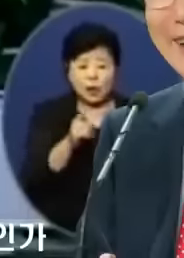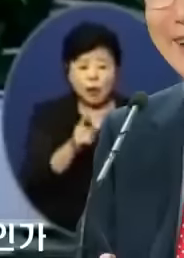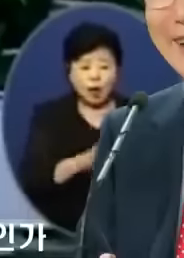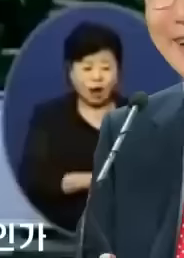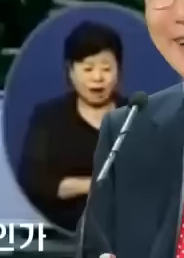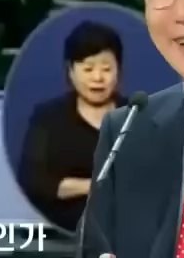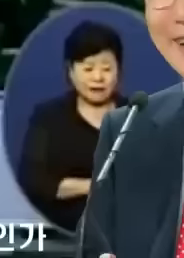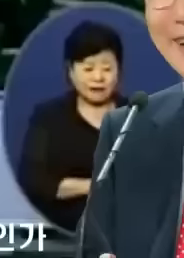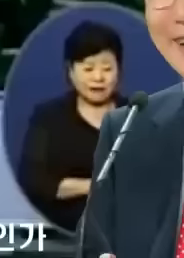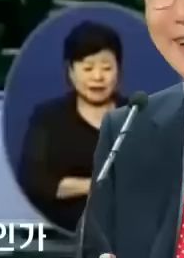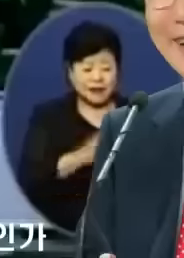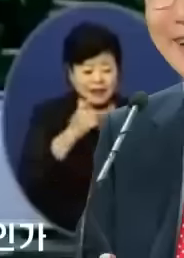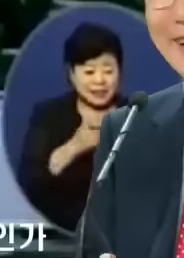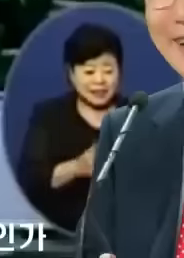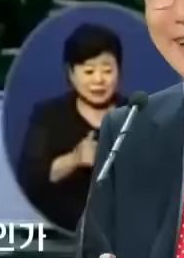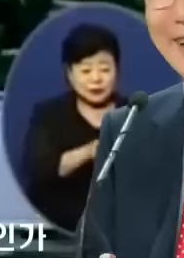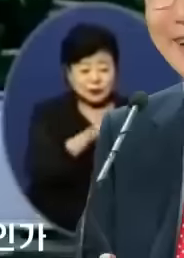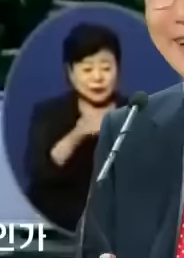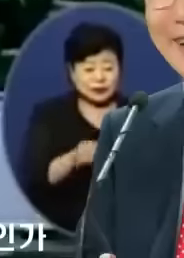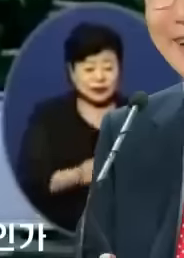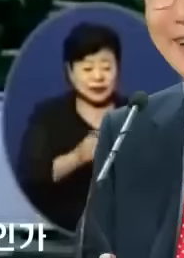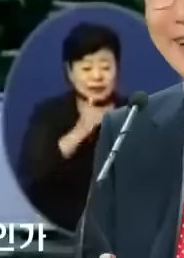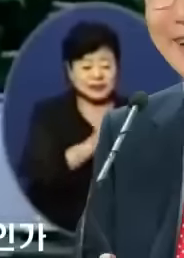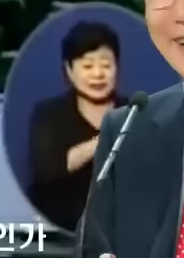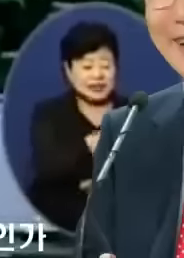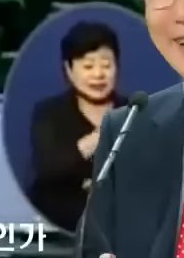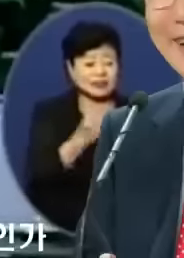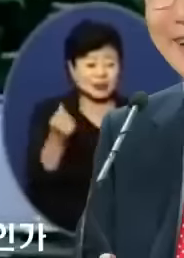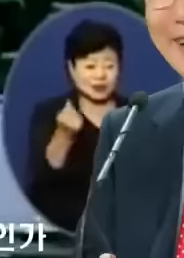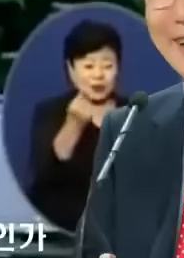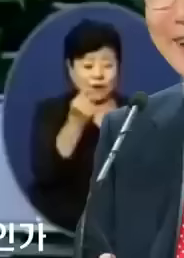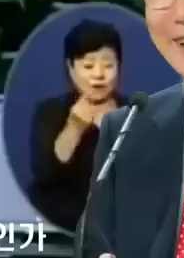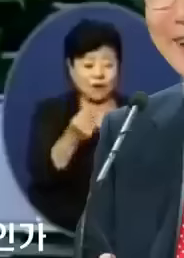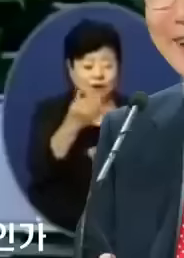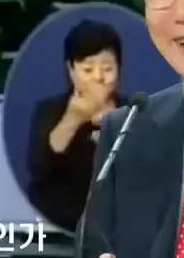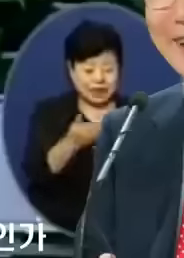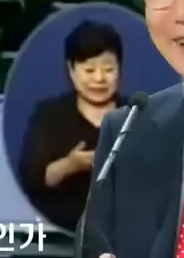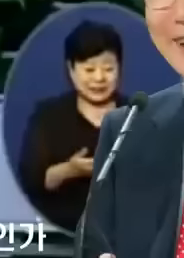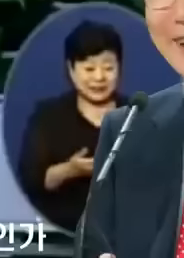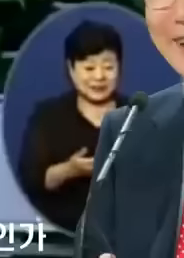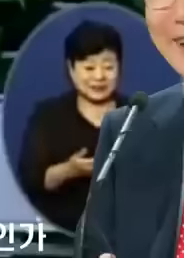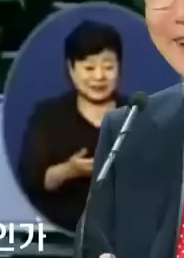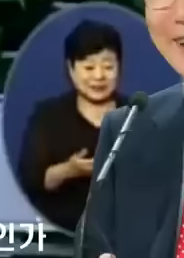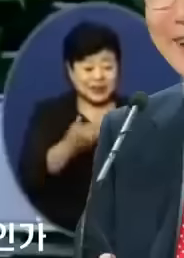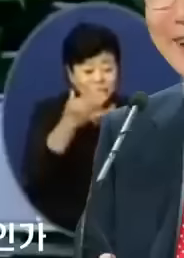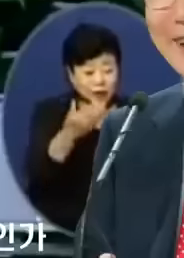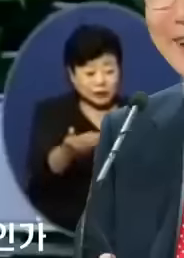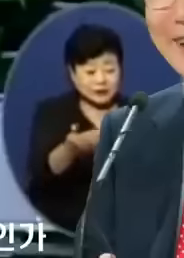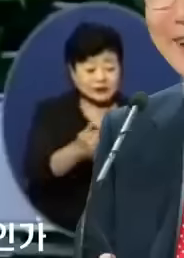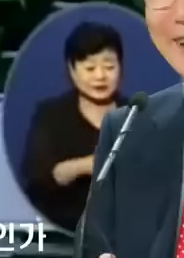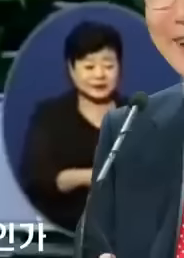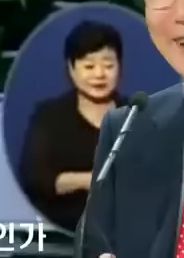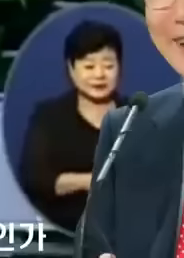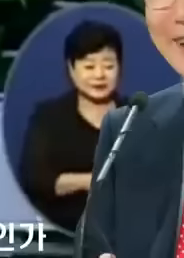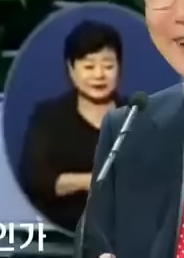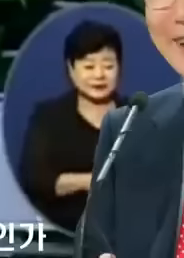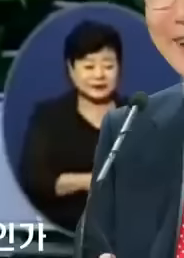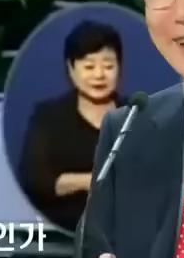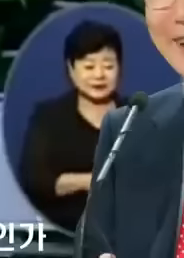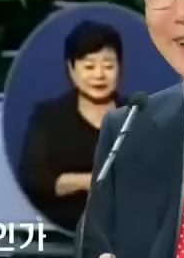것입니다. 예수님 우리의 성령의 능력으로 받아들여서 여러분이